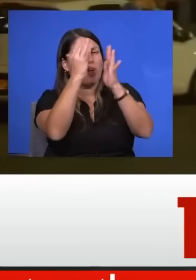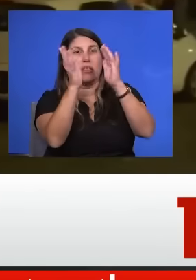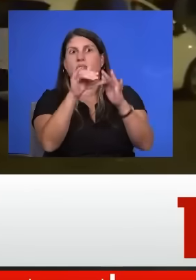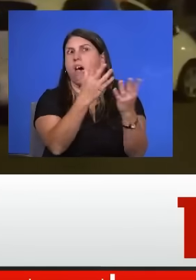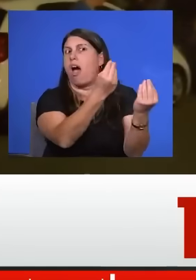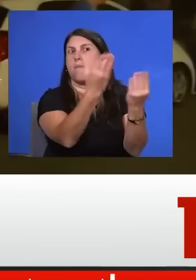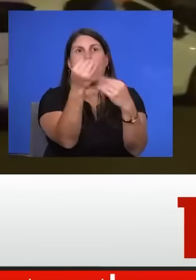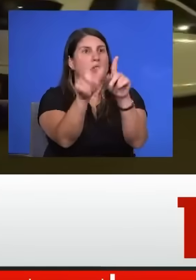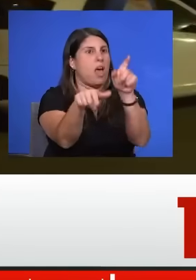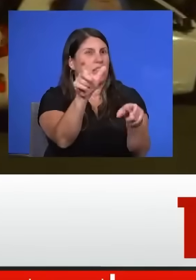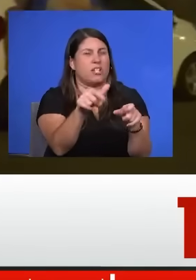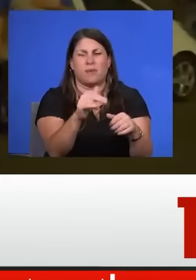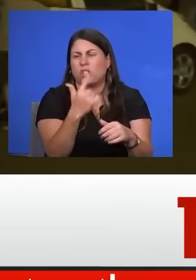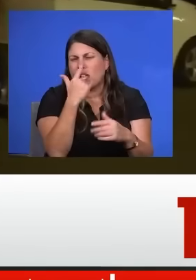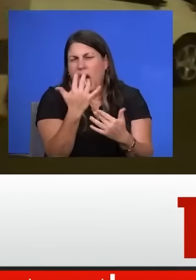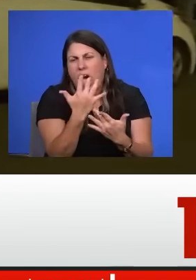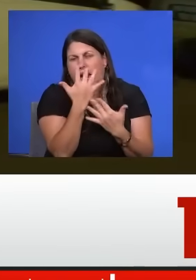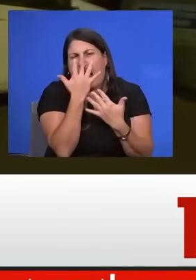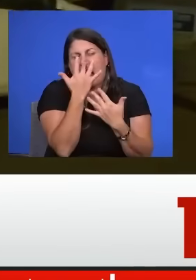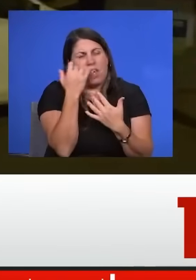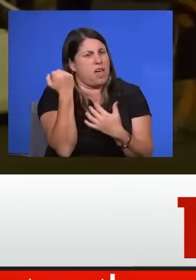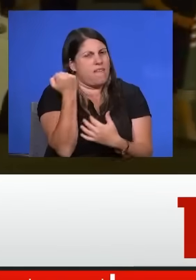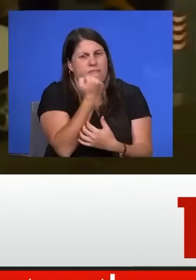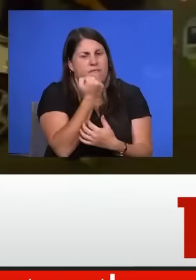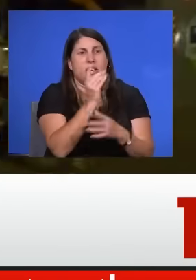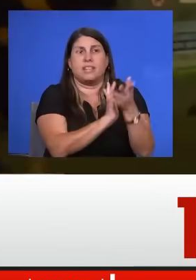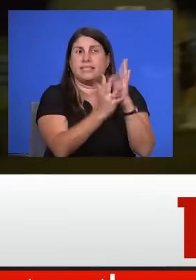ריח מאוד חזק של שריפה.